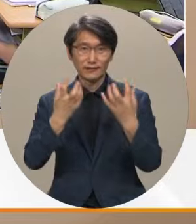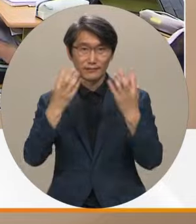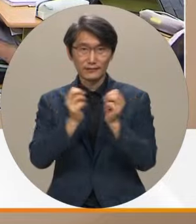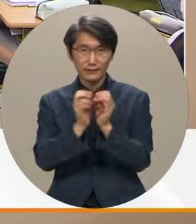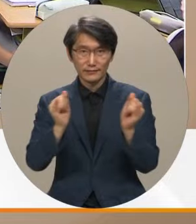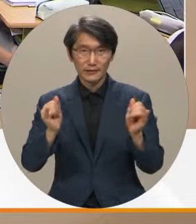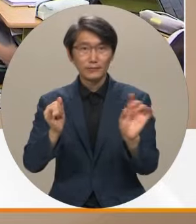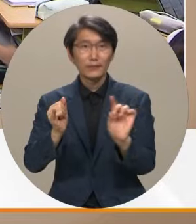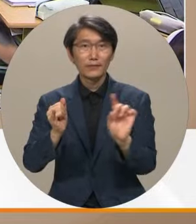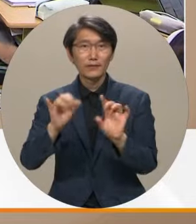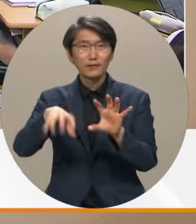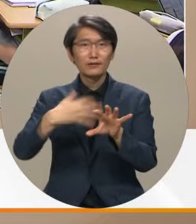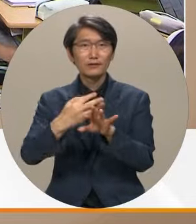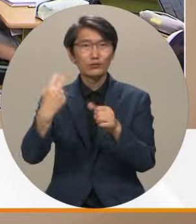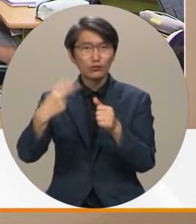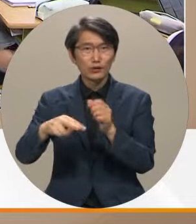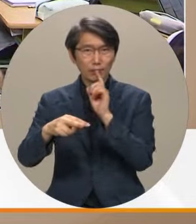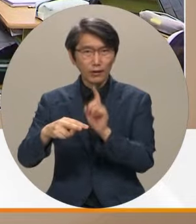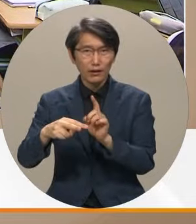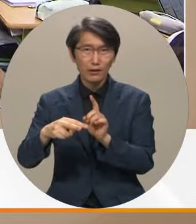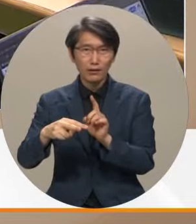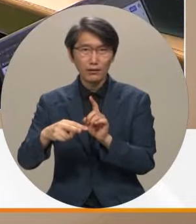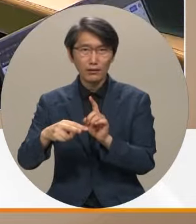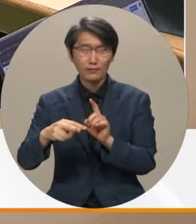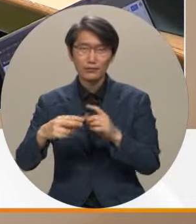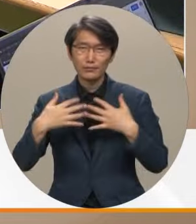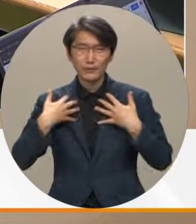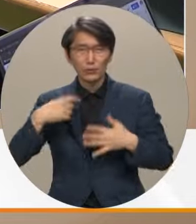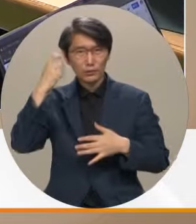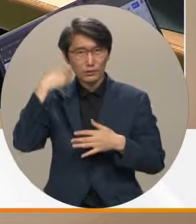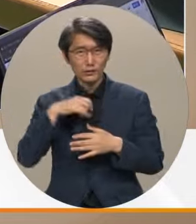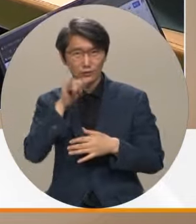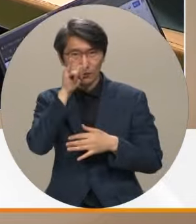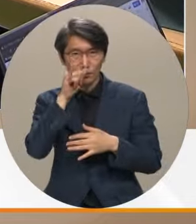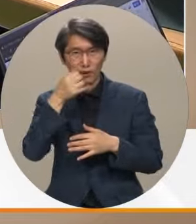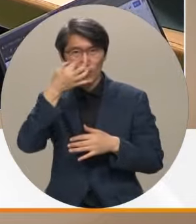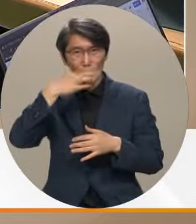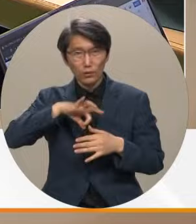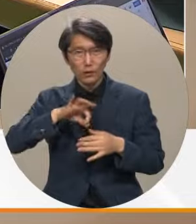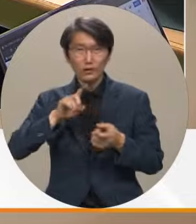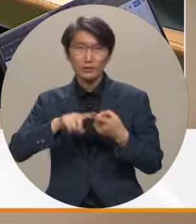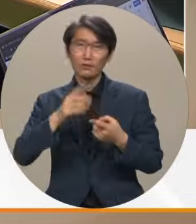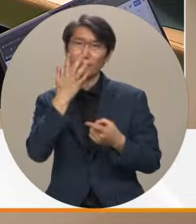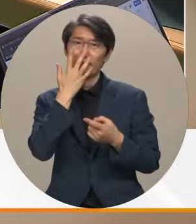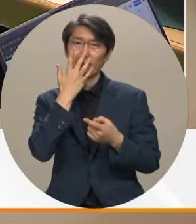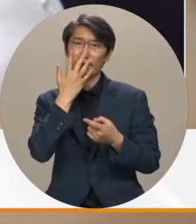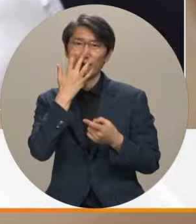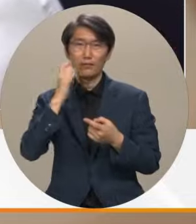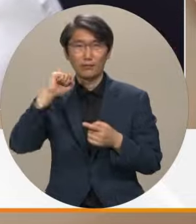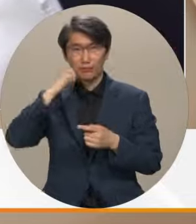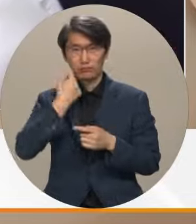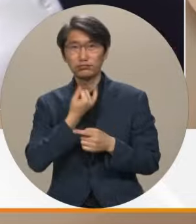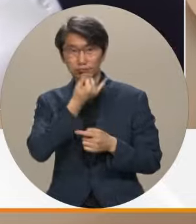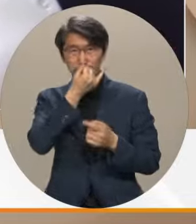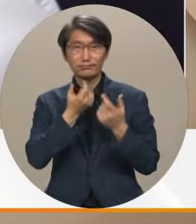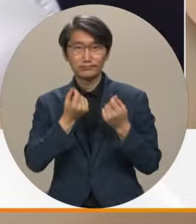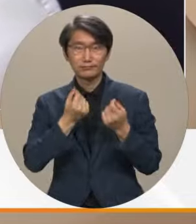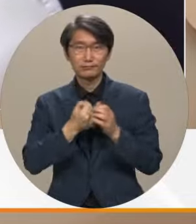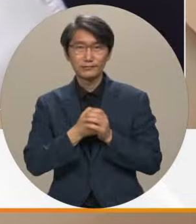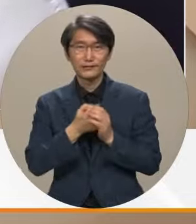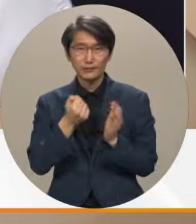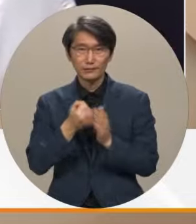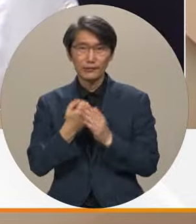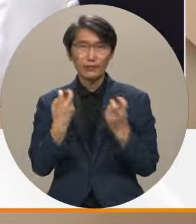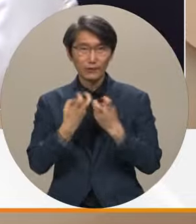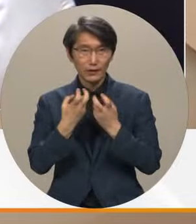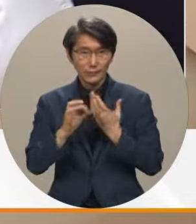분들이 혁신교육이라고 하는 말에 피로를 느끼거나 아니면 그 성과를 이해하지 못하는 이제 그런 어려움이 있거든요. 그래서